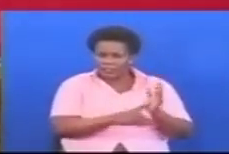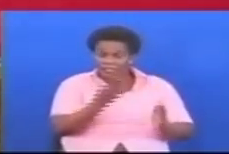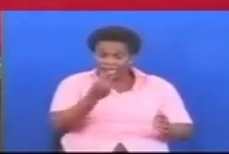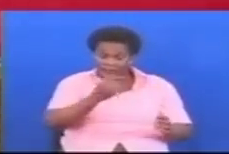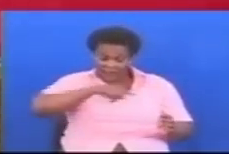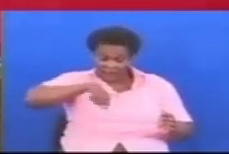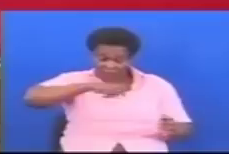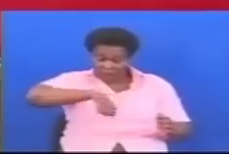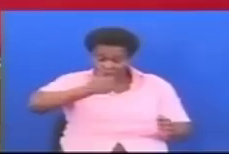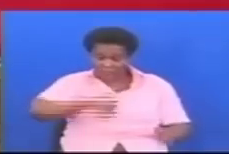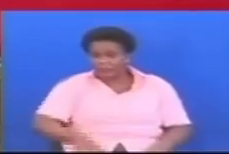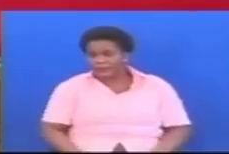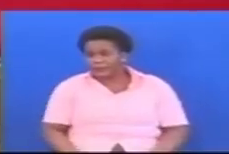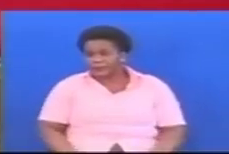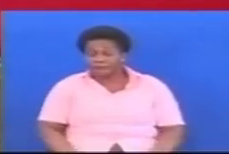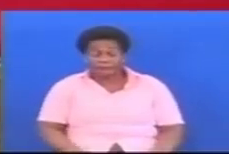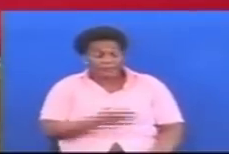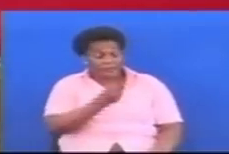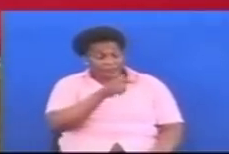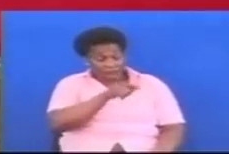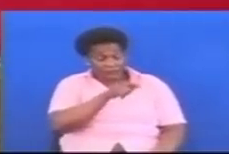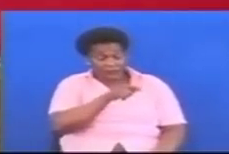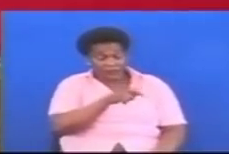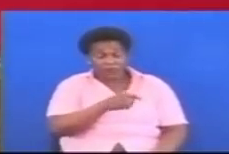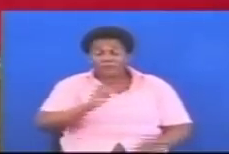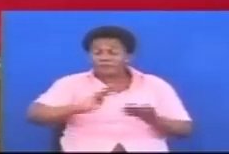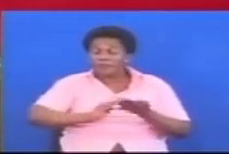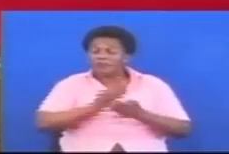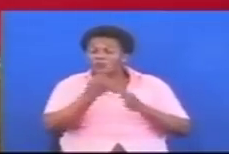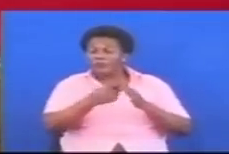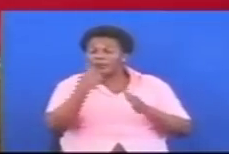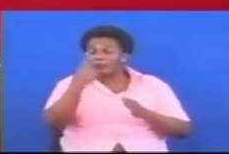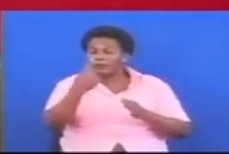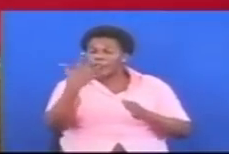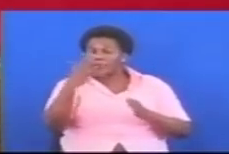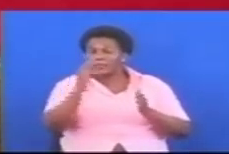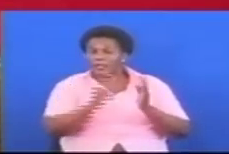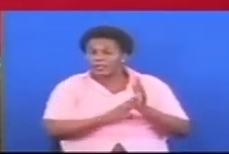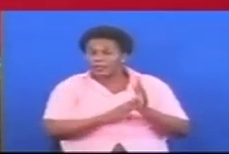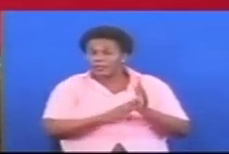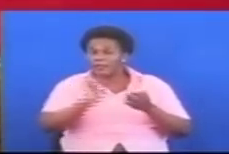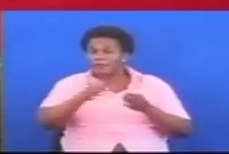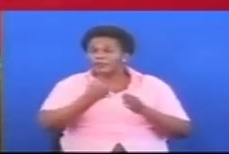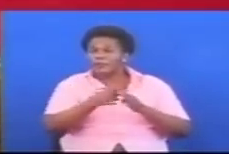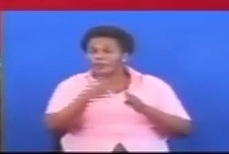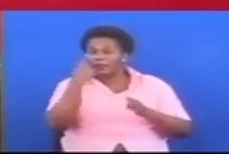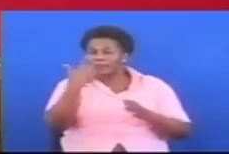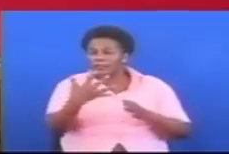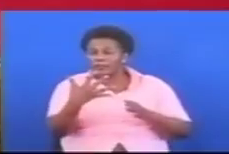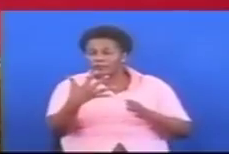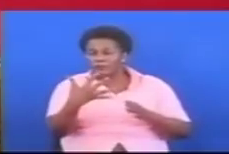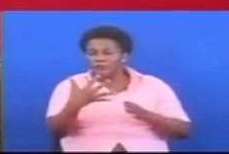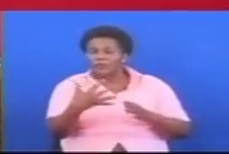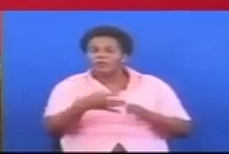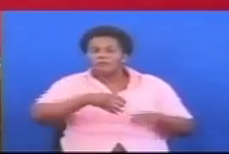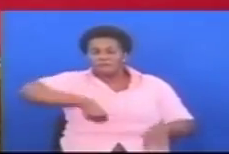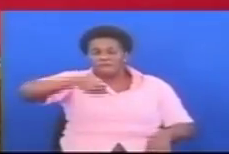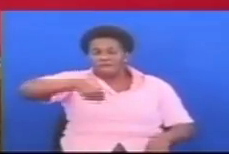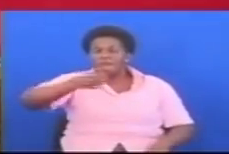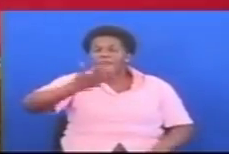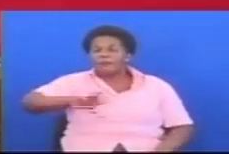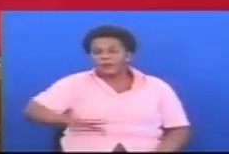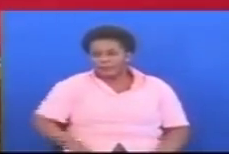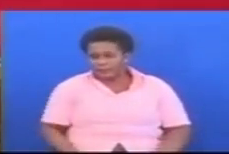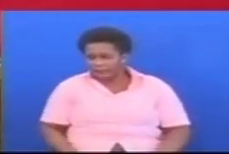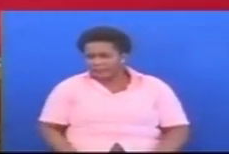ndani, ambapo kati ya fedha hizo shilingi bilioni 158 milioni 500 ni kwa ajili ya mfuko wa maji, na